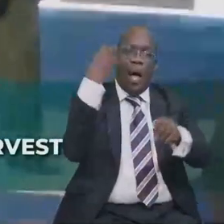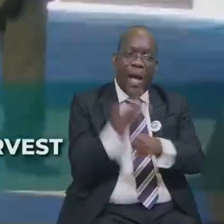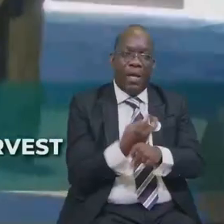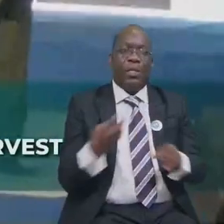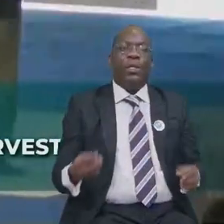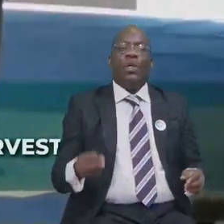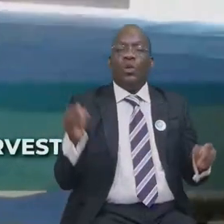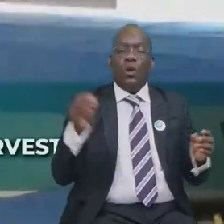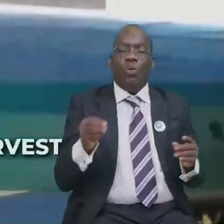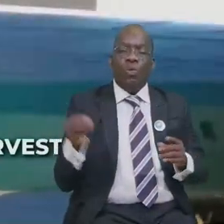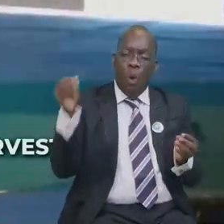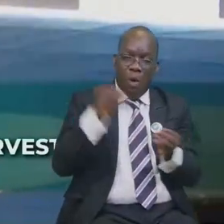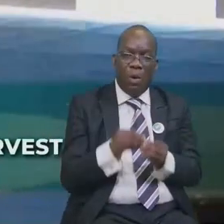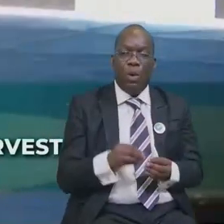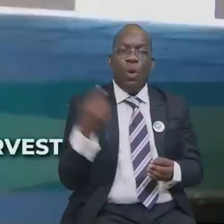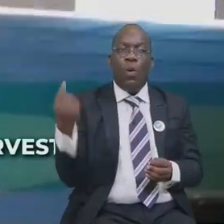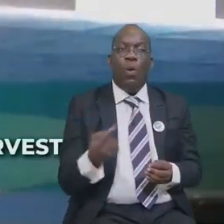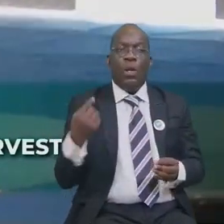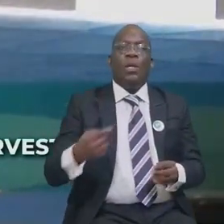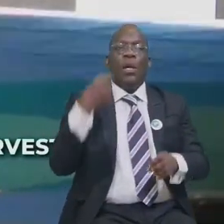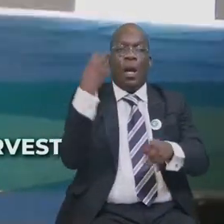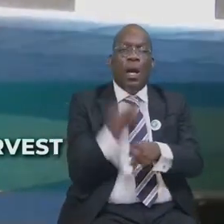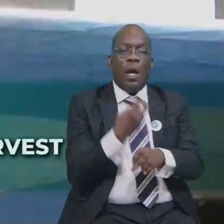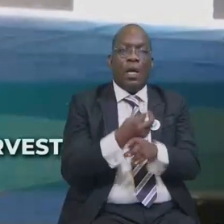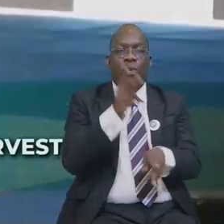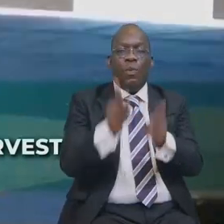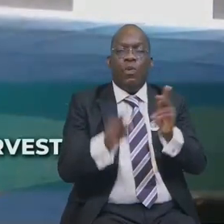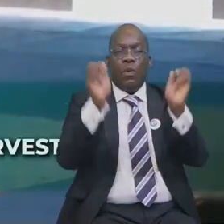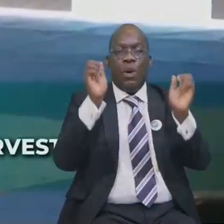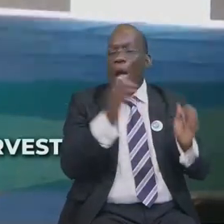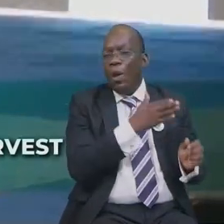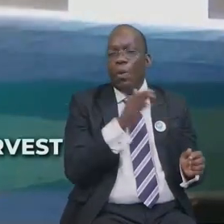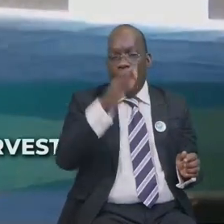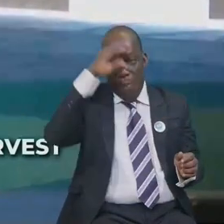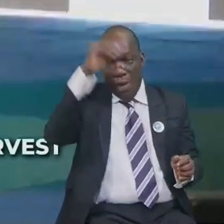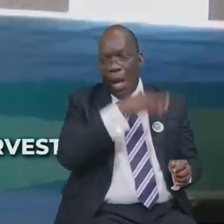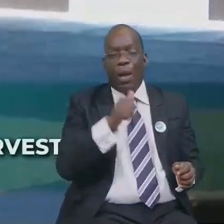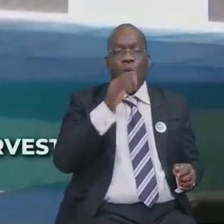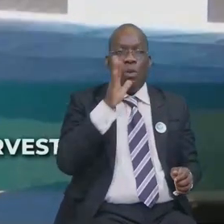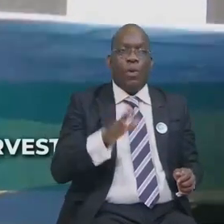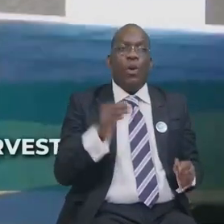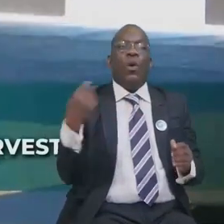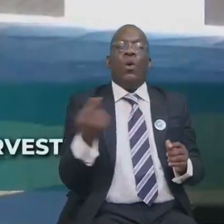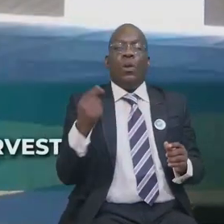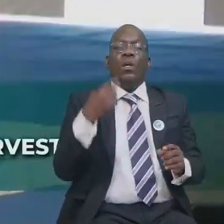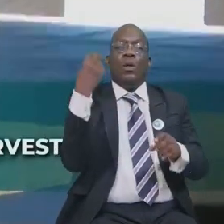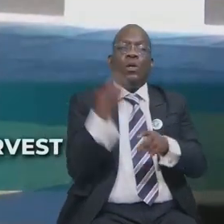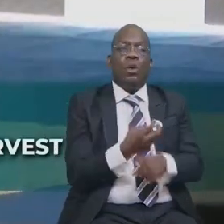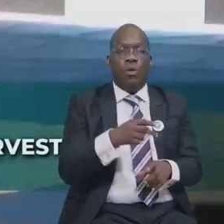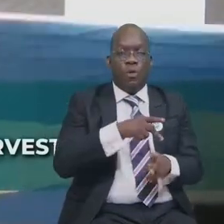moments difficiles, seuls les hommes de caractère dur, les professions de caractère dur, les gens de caractère